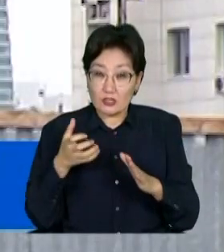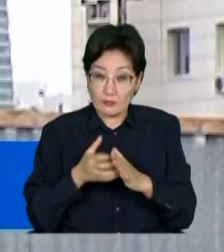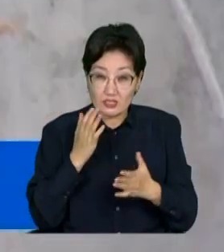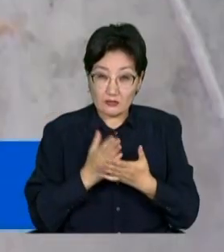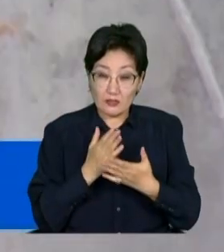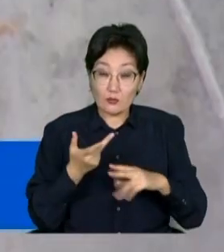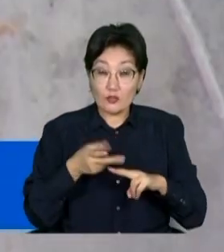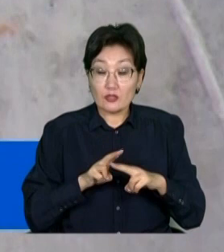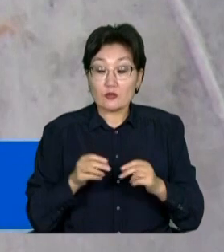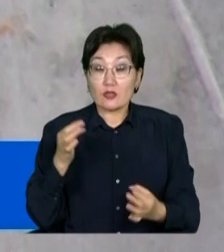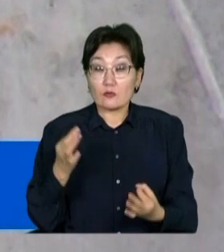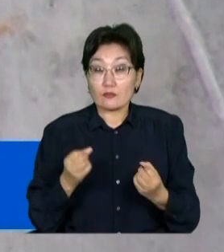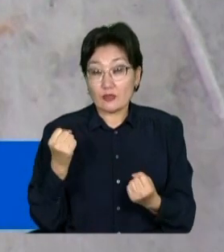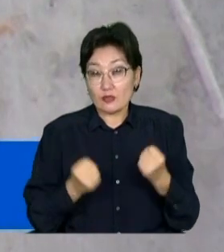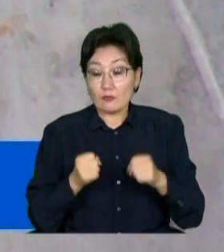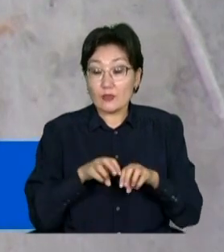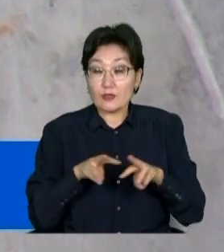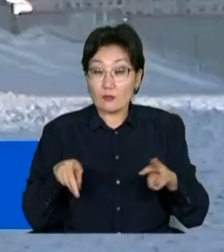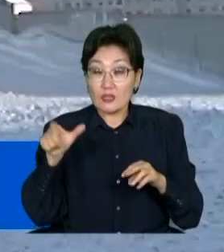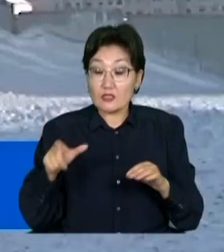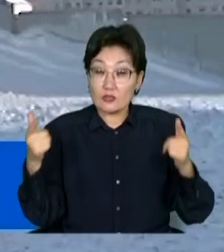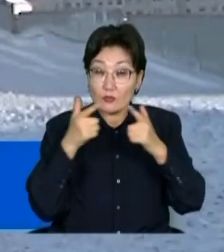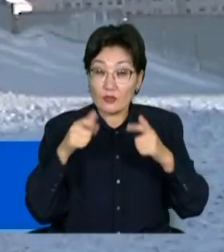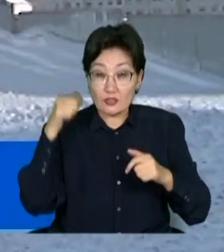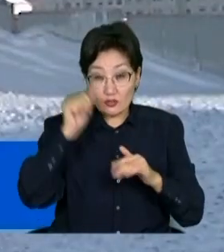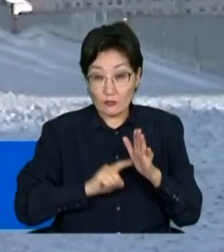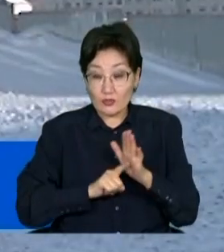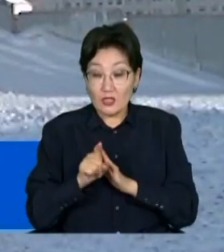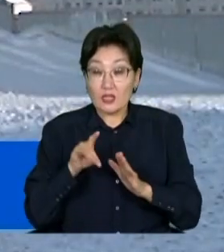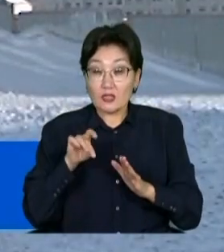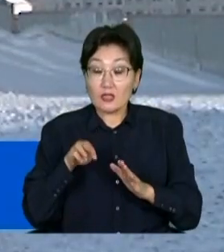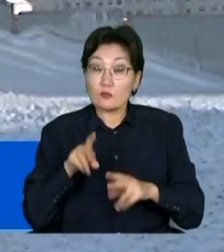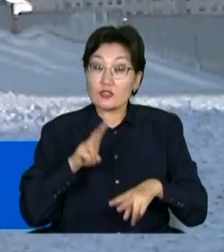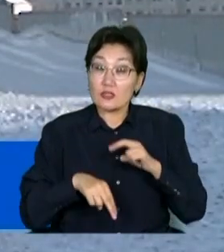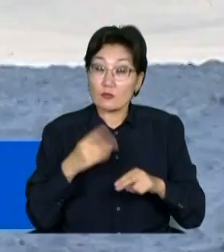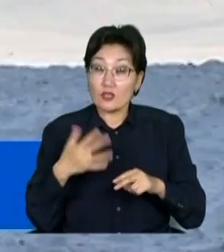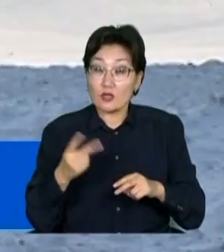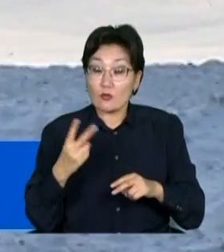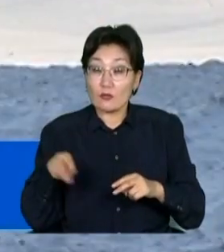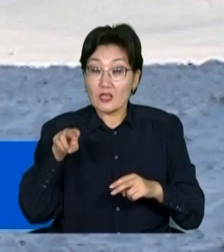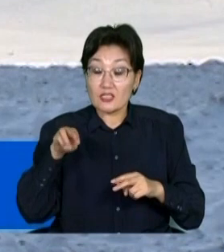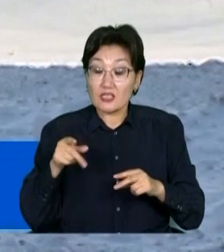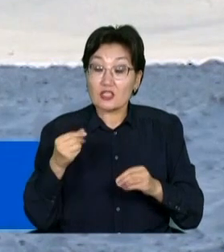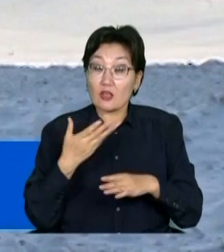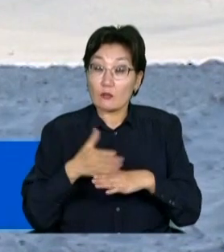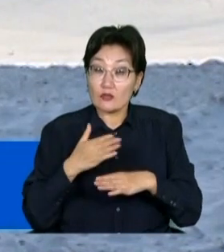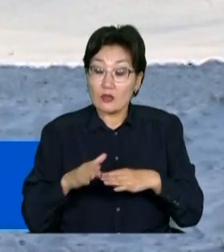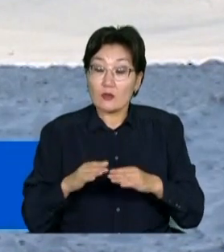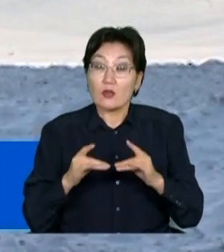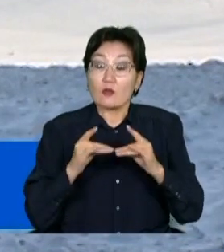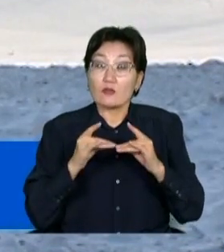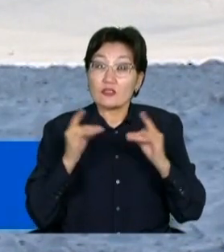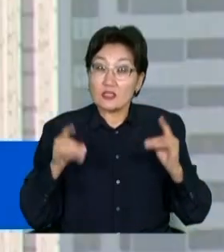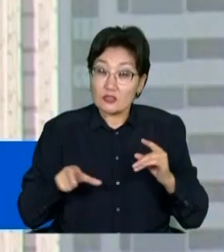көрінеді. Бұл туралы көлік министрі Марат Қарабаев айтты. Жыл басынан бері ЛРТ құрылысына 52 миллиард теңге бөлінген. Аспалы жолды